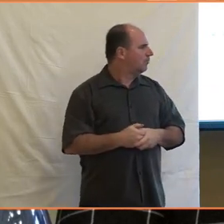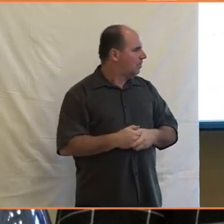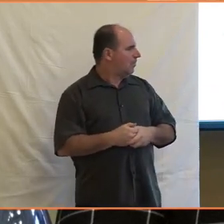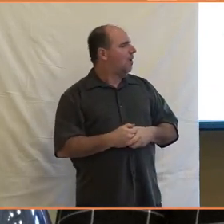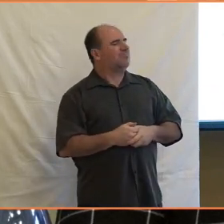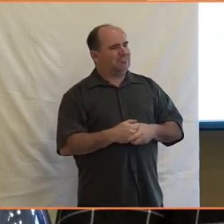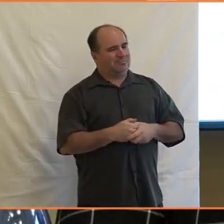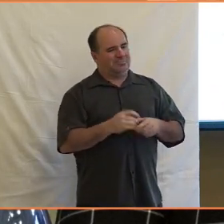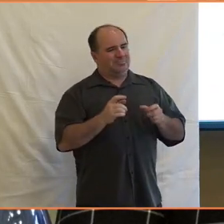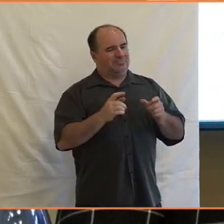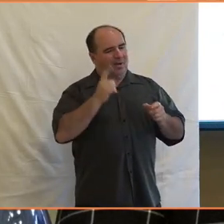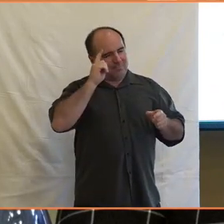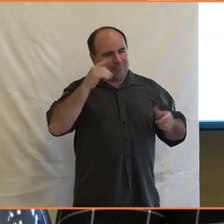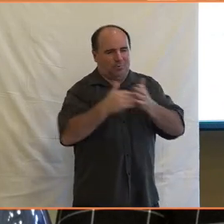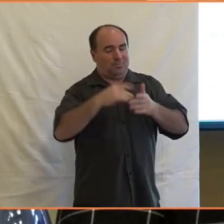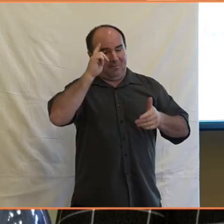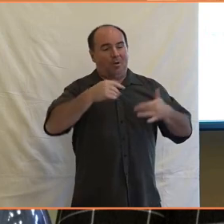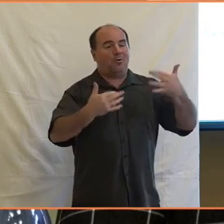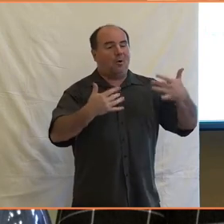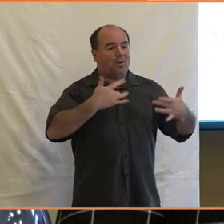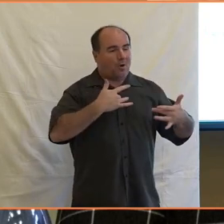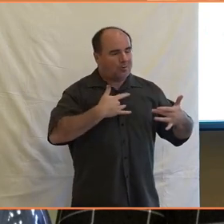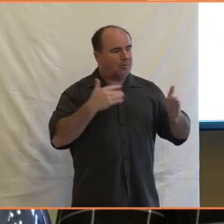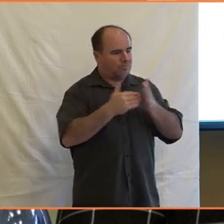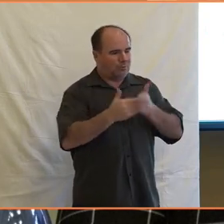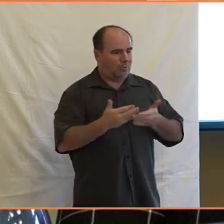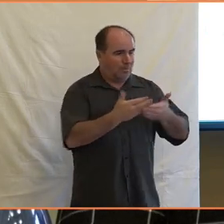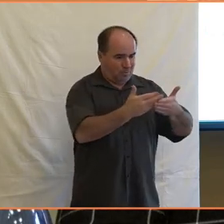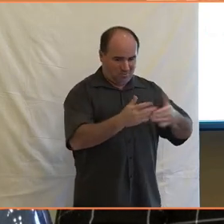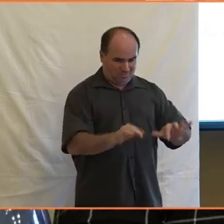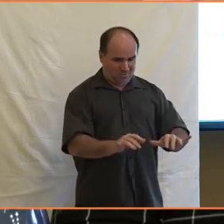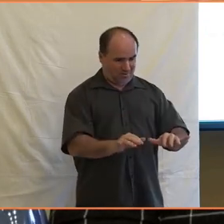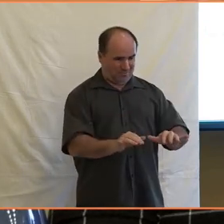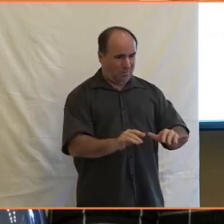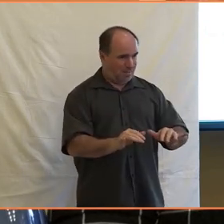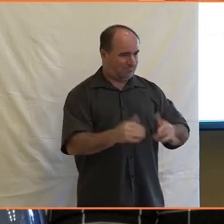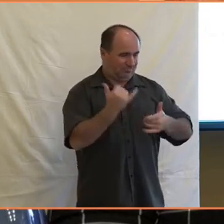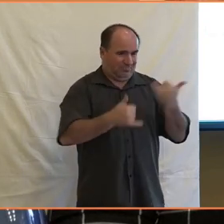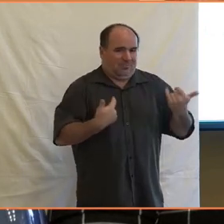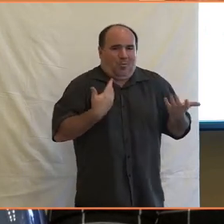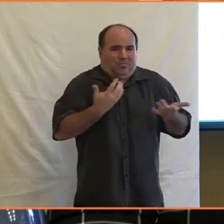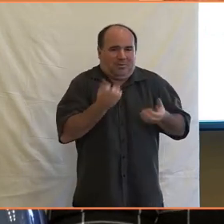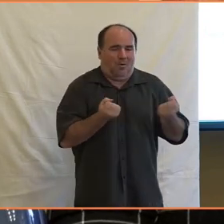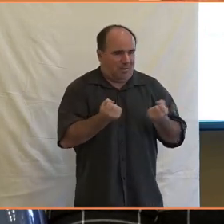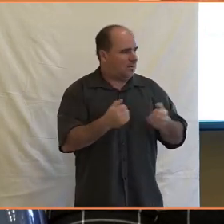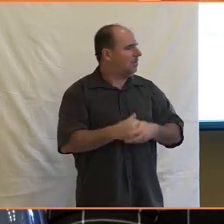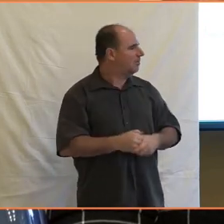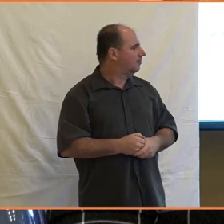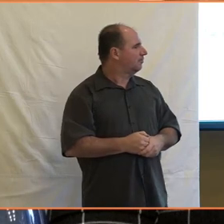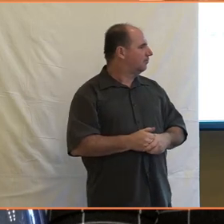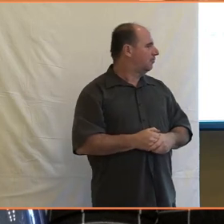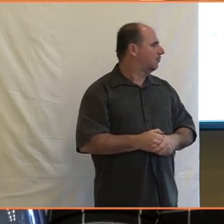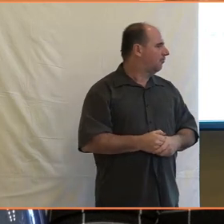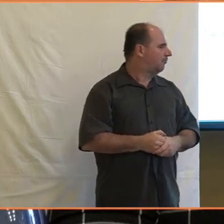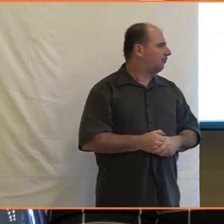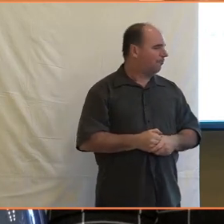pro ně představuje další překážku spíš, aby než jim pomáhalo v tom vzdělávacím procesu. Takže co se týče